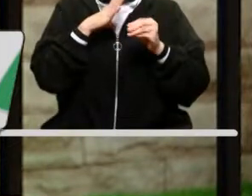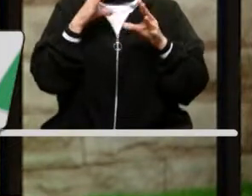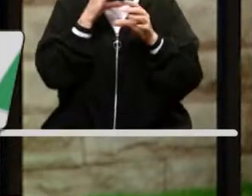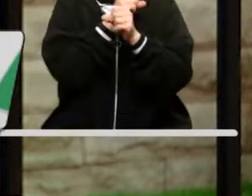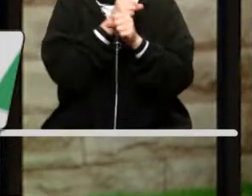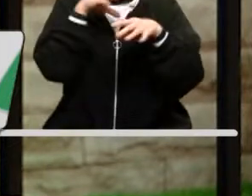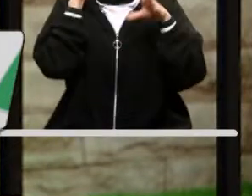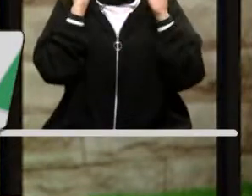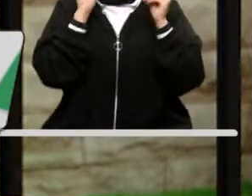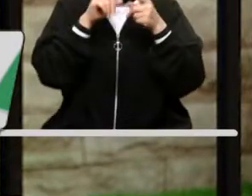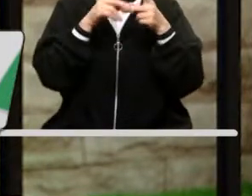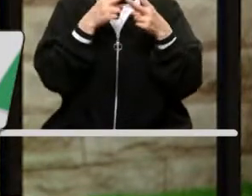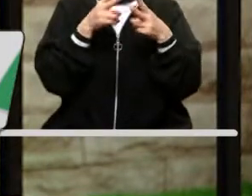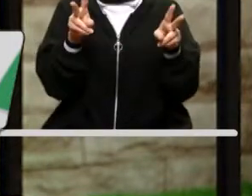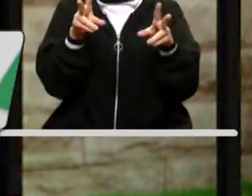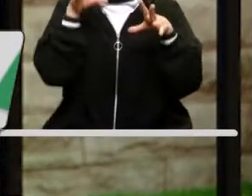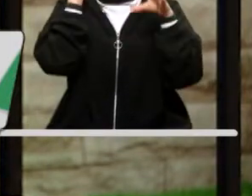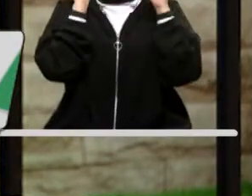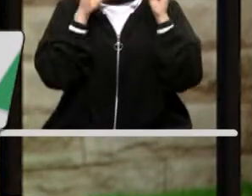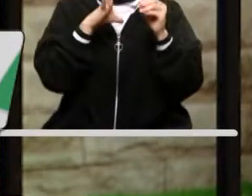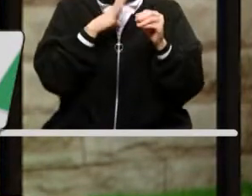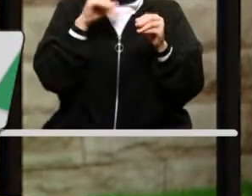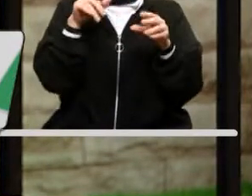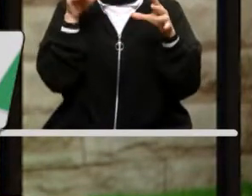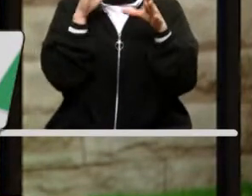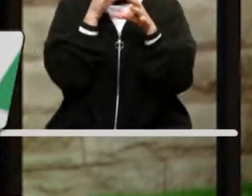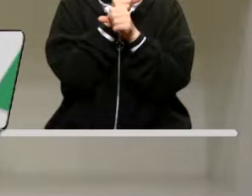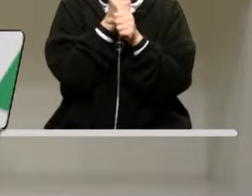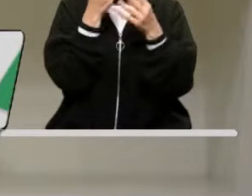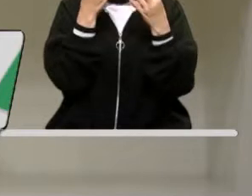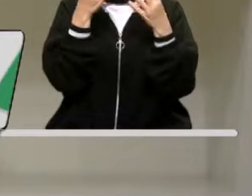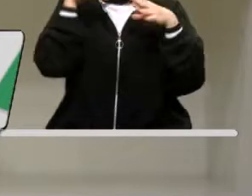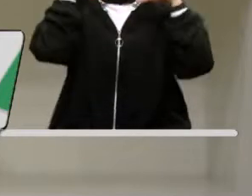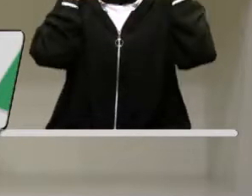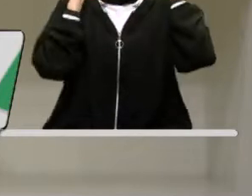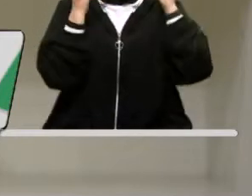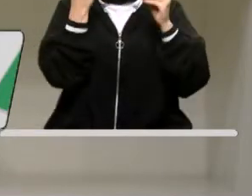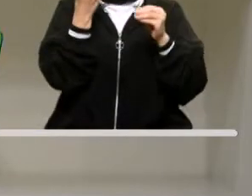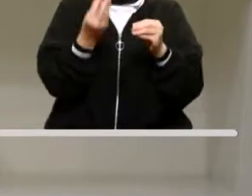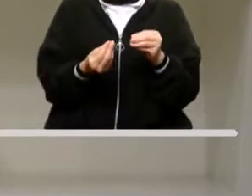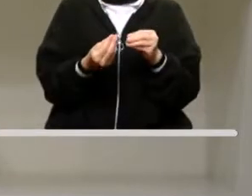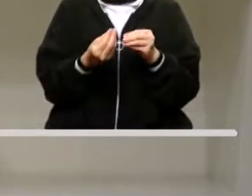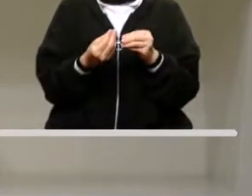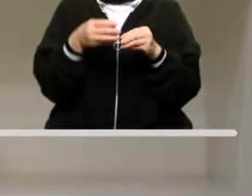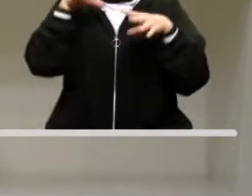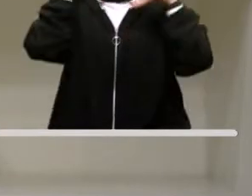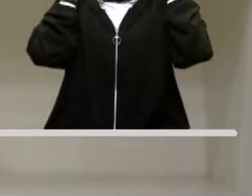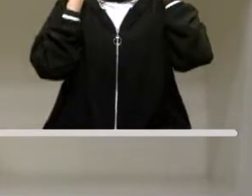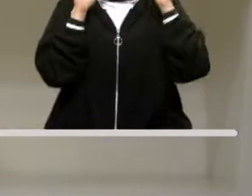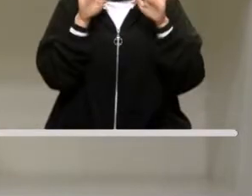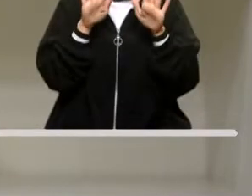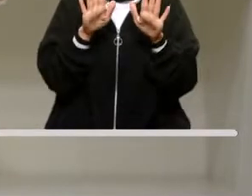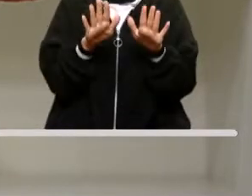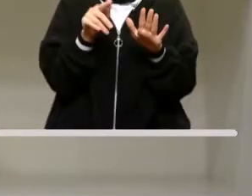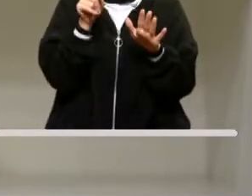bir açık öğrenme. Gizli öğrenme bu tür bir öğrenmedir. Yani biraz daha bilinçsizce mi bu Fatih Hocam? Hani öğreniyoruz ama aslında hani